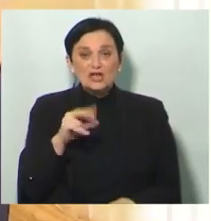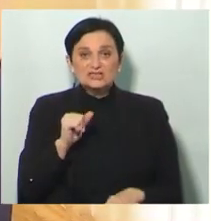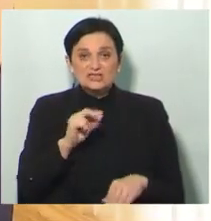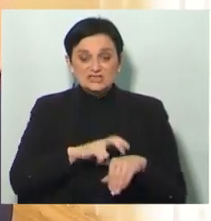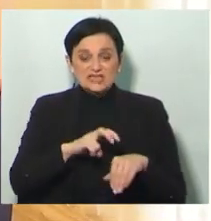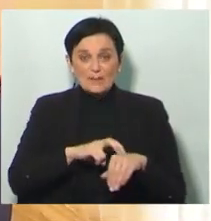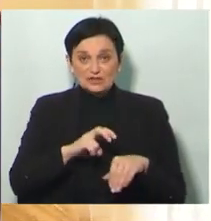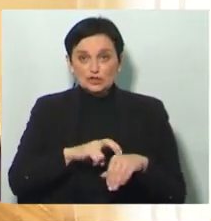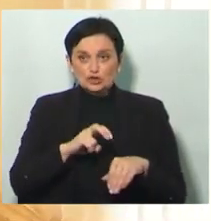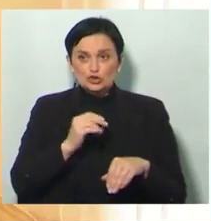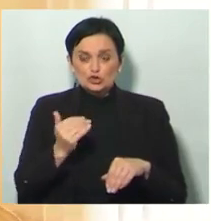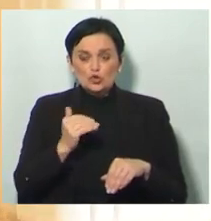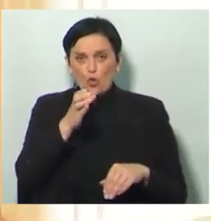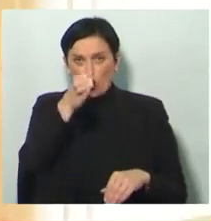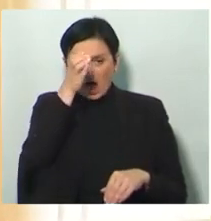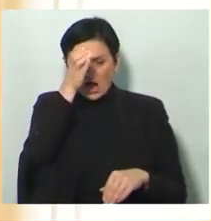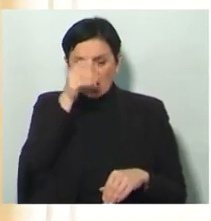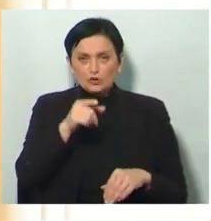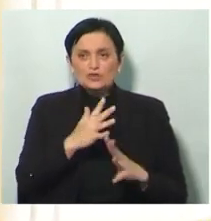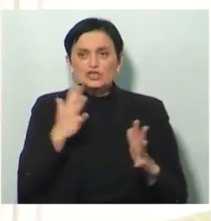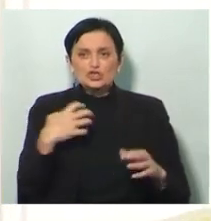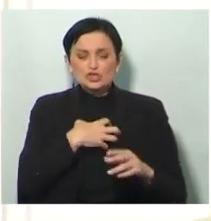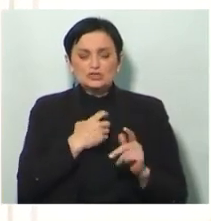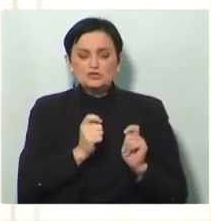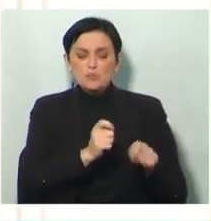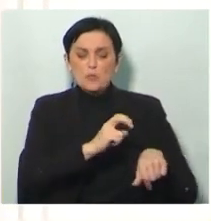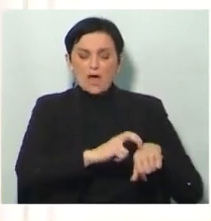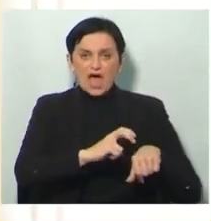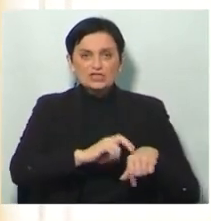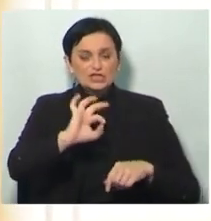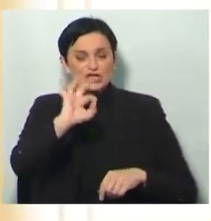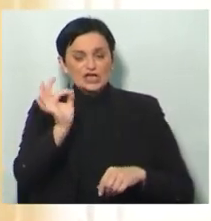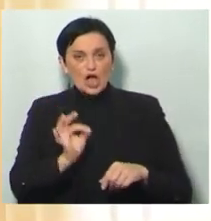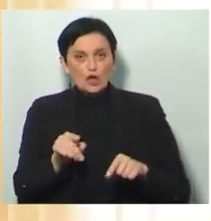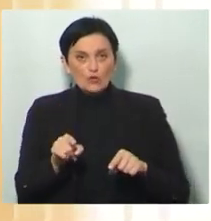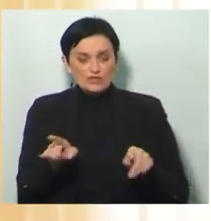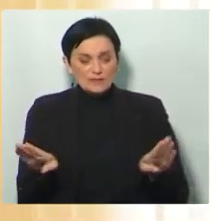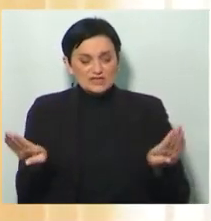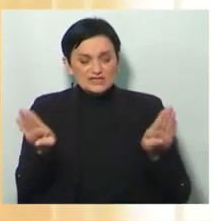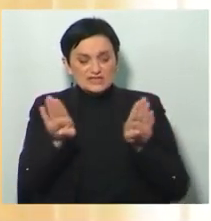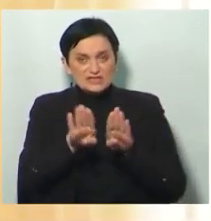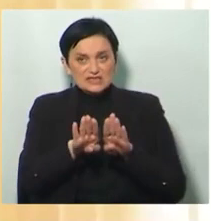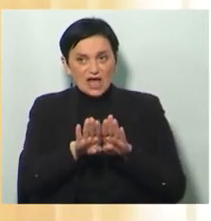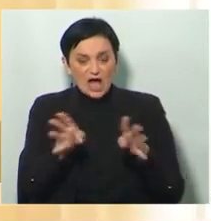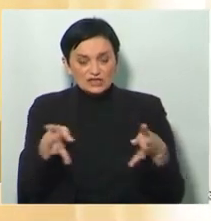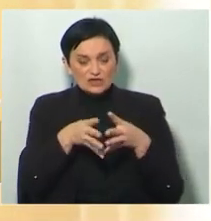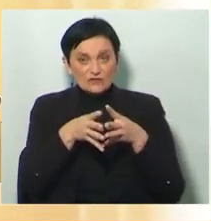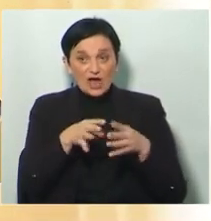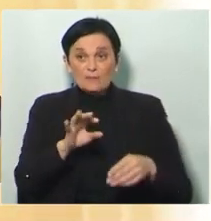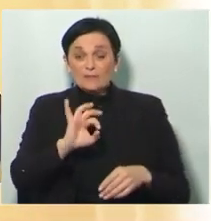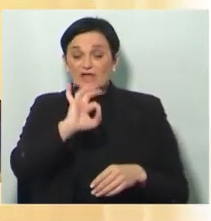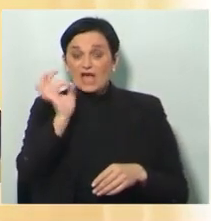სამედიცინო აკადემიაში ზოგადად დიდ მნიშვნელობას ვანიჭებთ მედიცინის და ხელოვნების თანხვედრას. იმიტომ რომ ხელოვნების